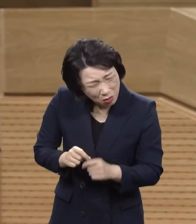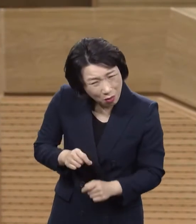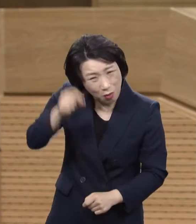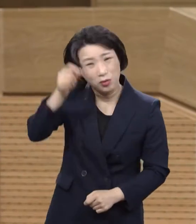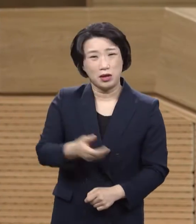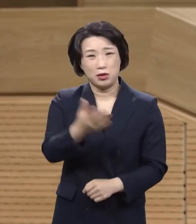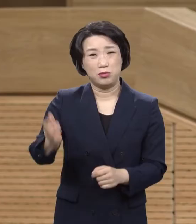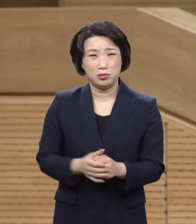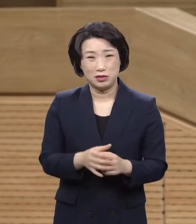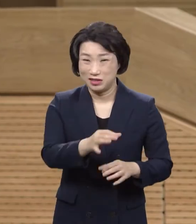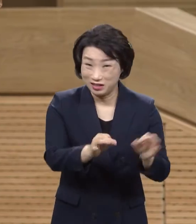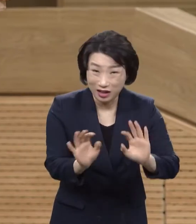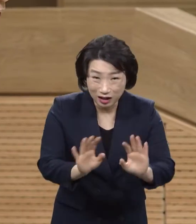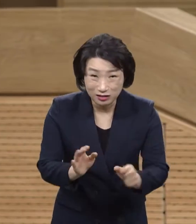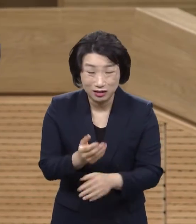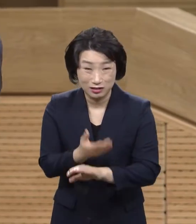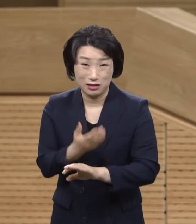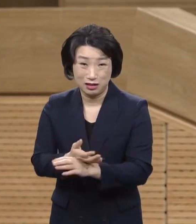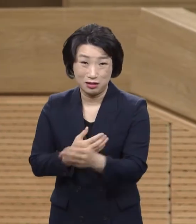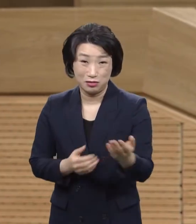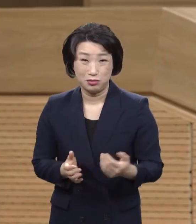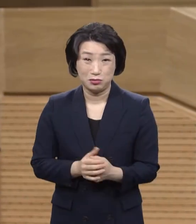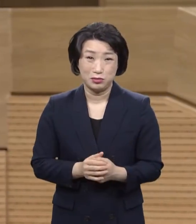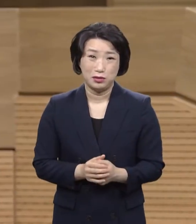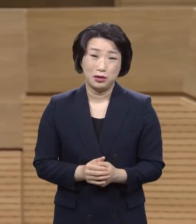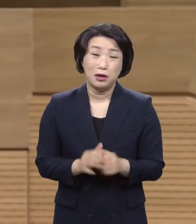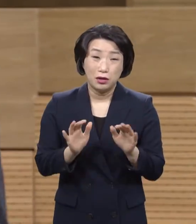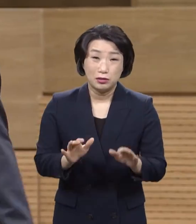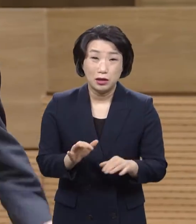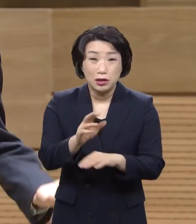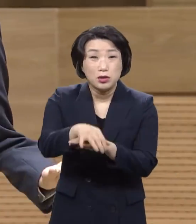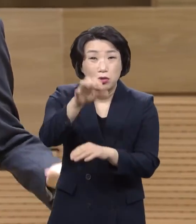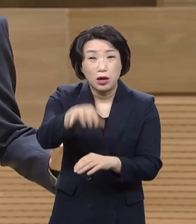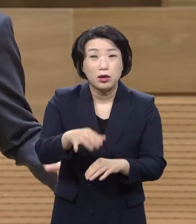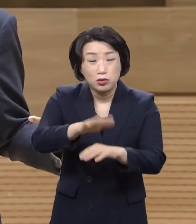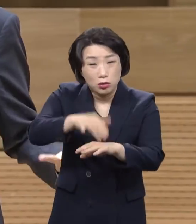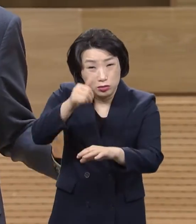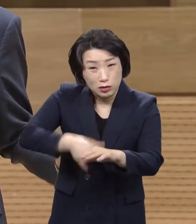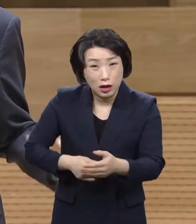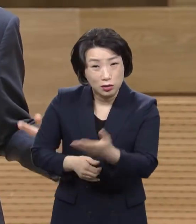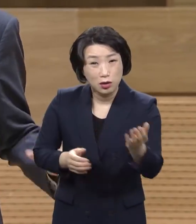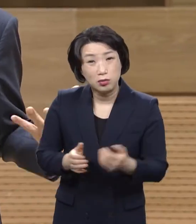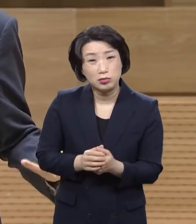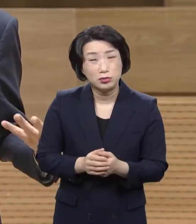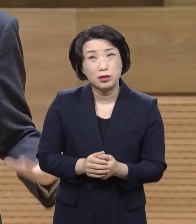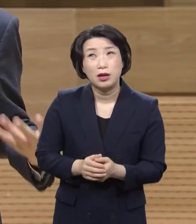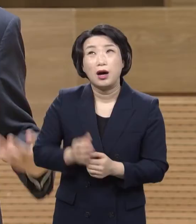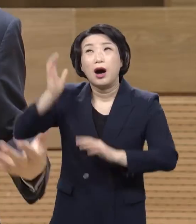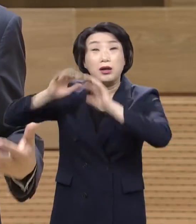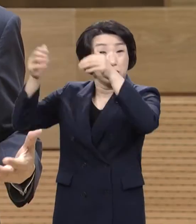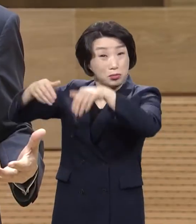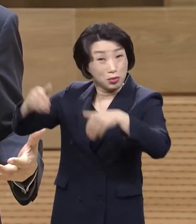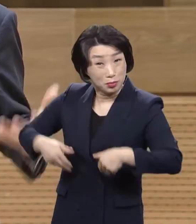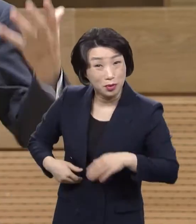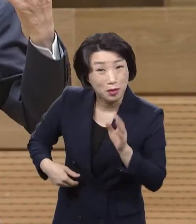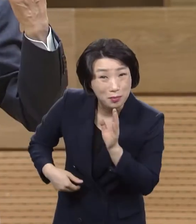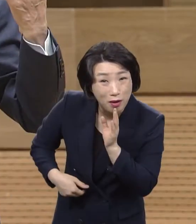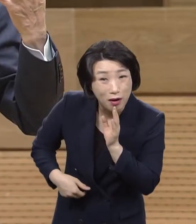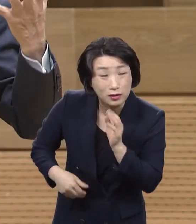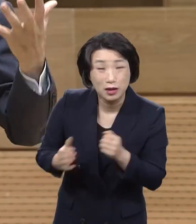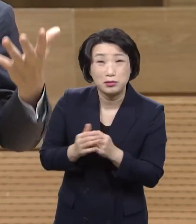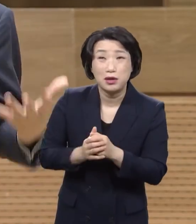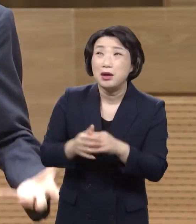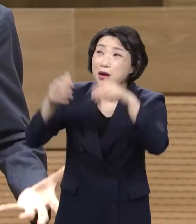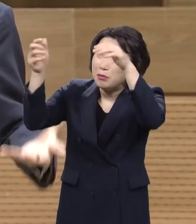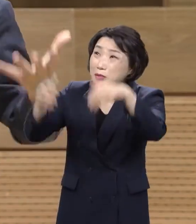예, 장사하는 것들이 아니기 때문에. 근데 시골은 농사 지려면 천수답이기 때문에, 예,